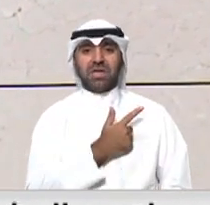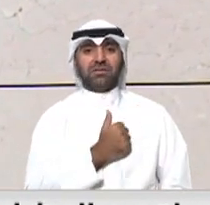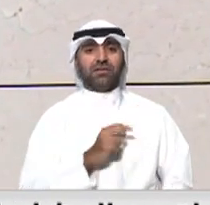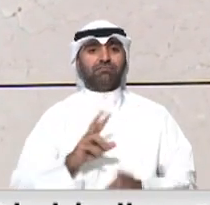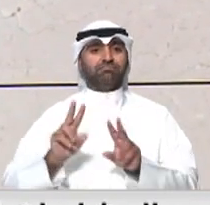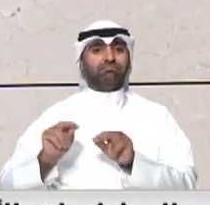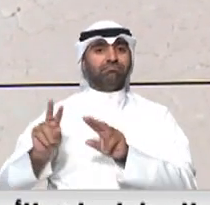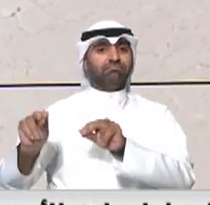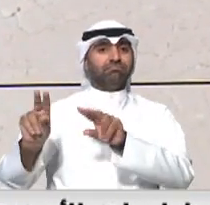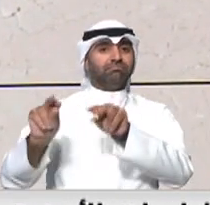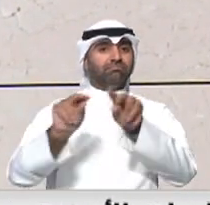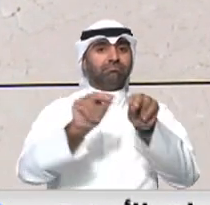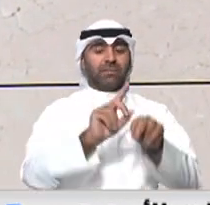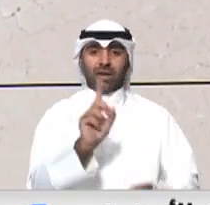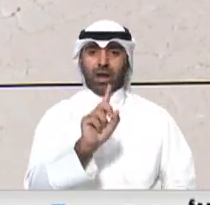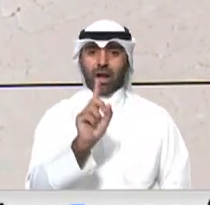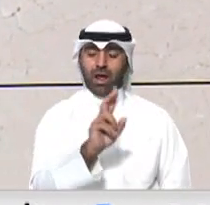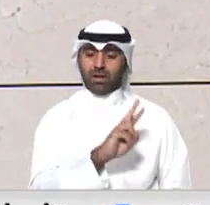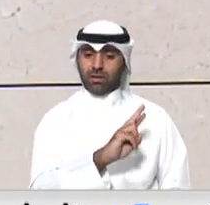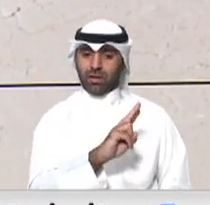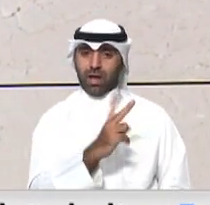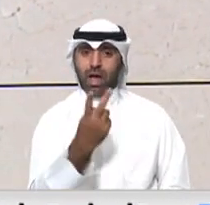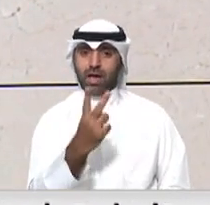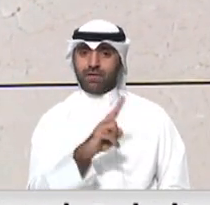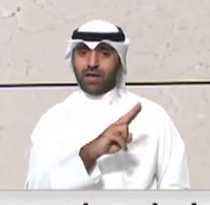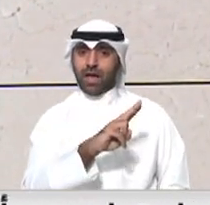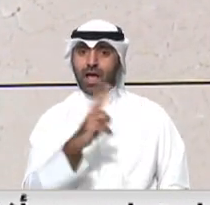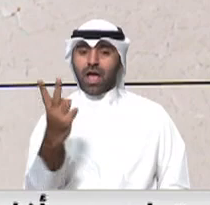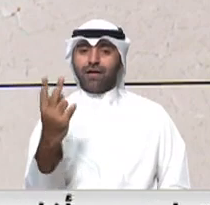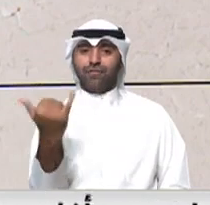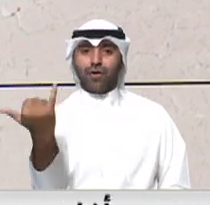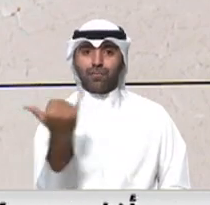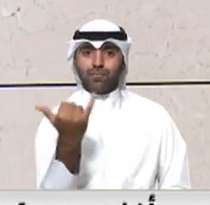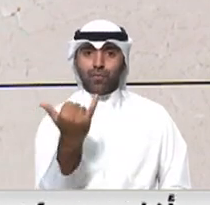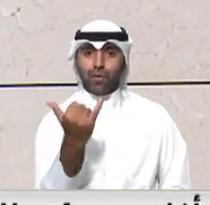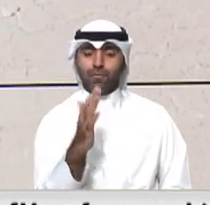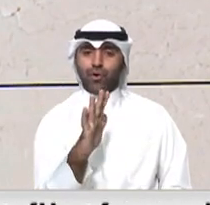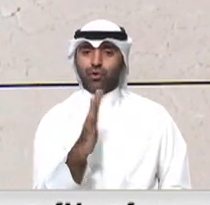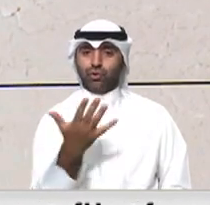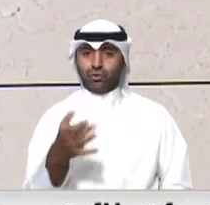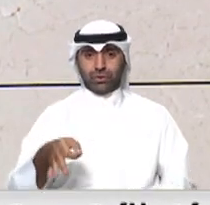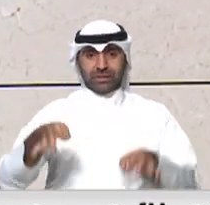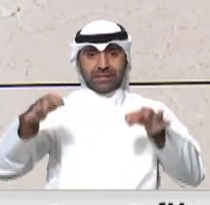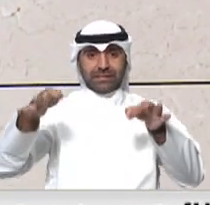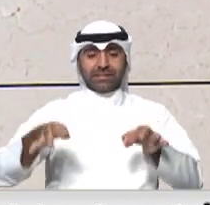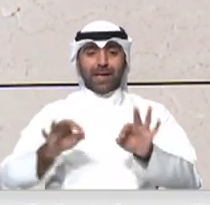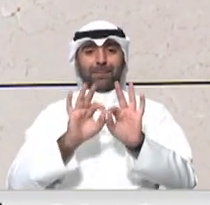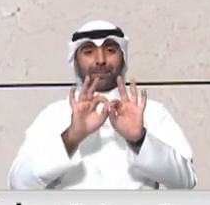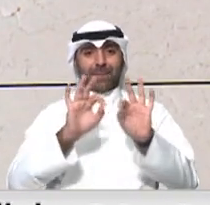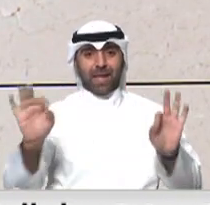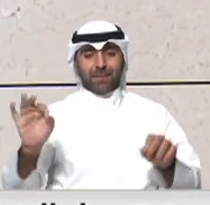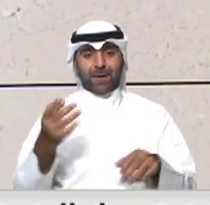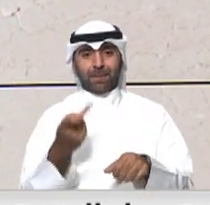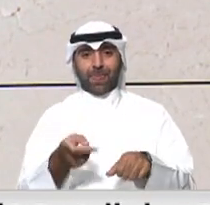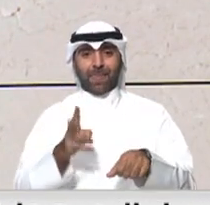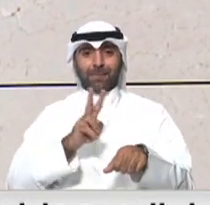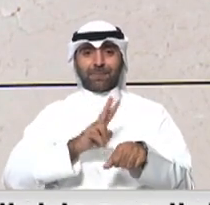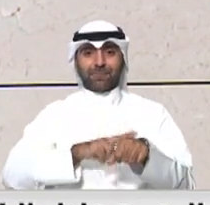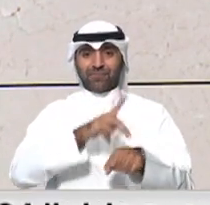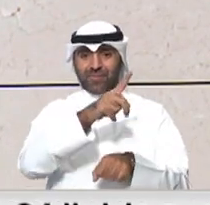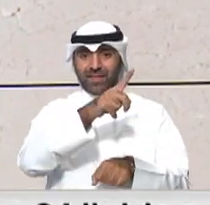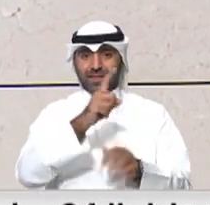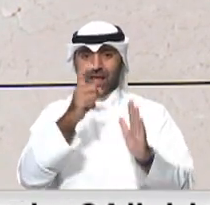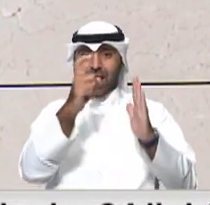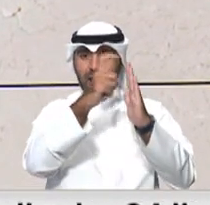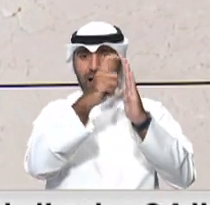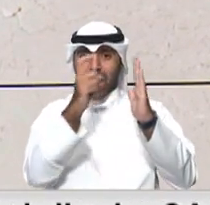التسميات يعني فعلا ضيعت الناس في استدلالها على المناطق، فكان هذا المشروع له